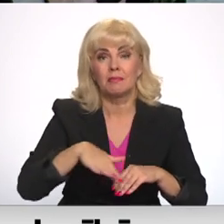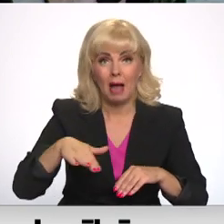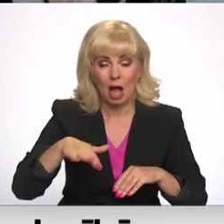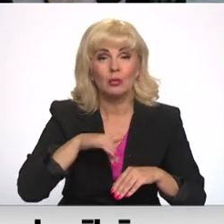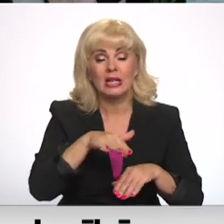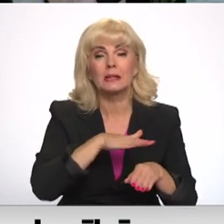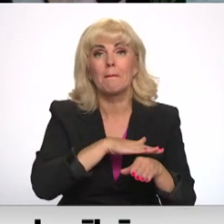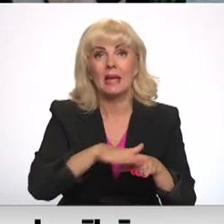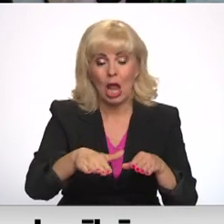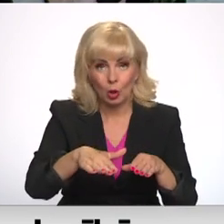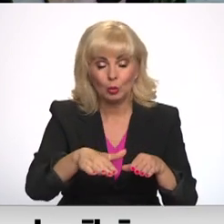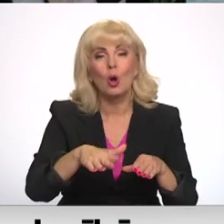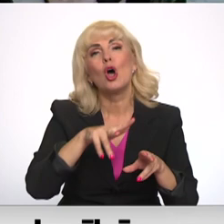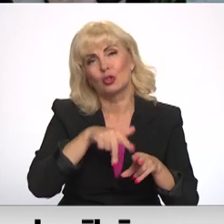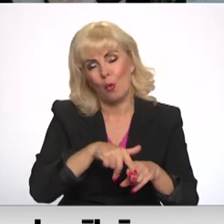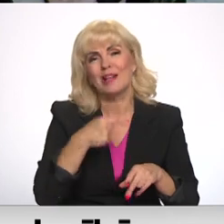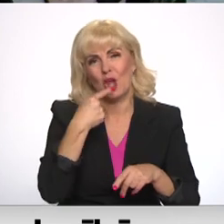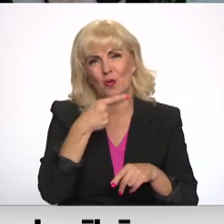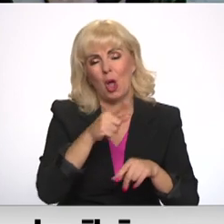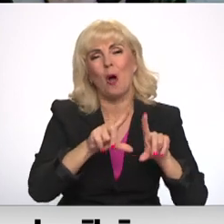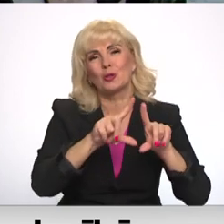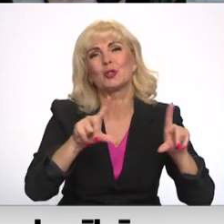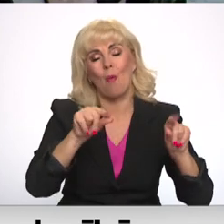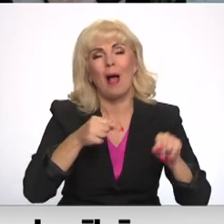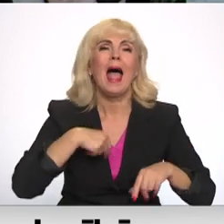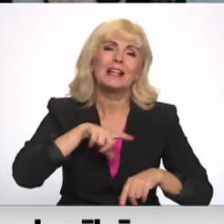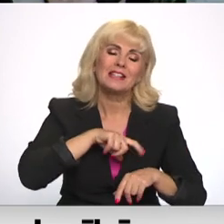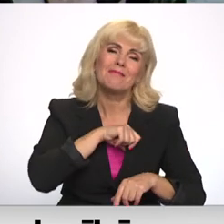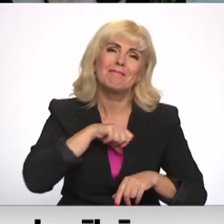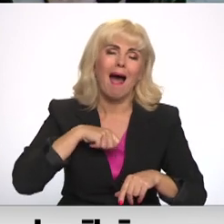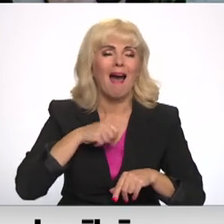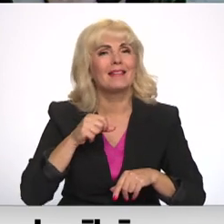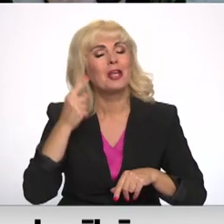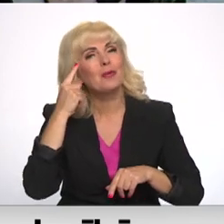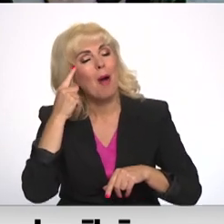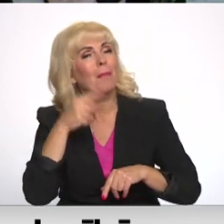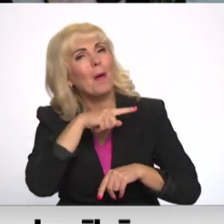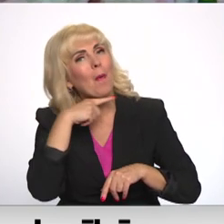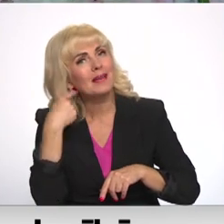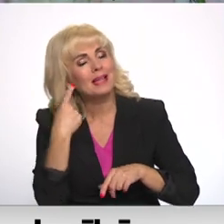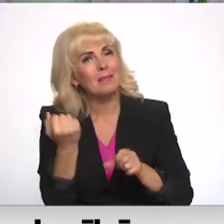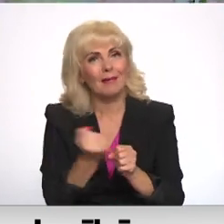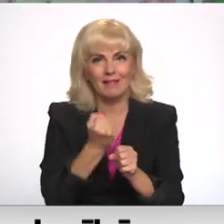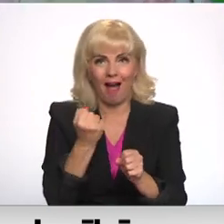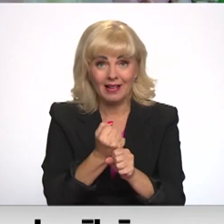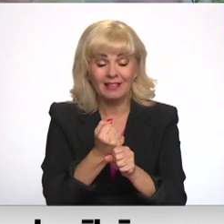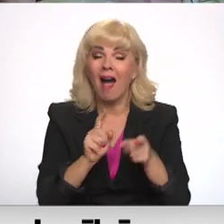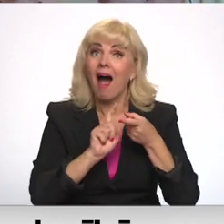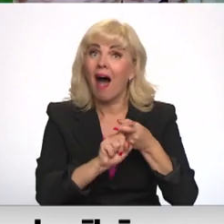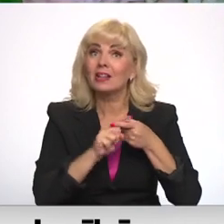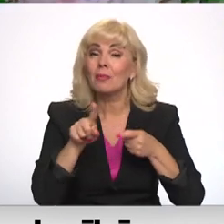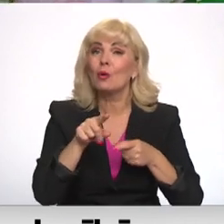pilnu slodzi skolu, un tad arī es sākušu vairāk domāt, ko tad es īsti gribu darīt. Atkarībā